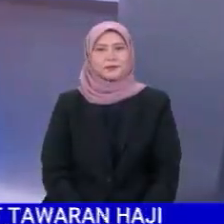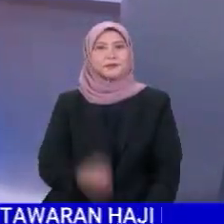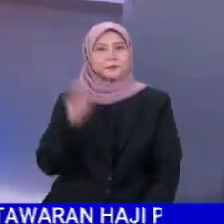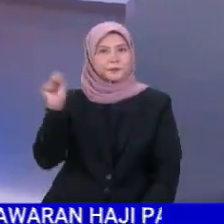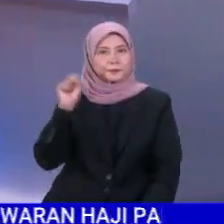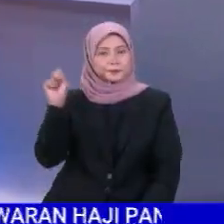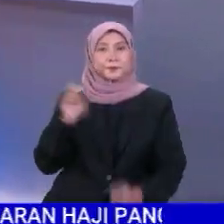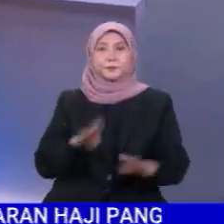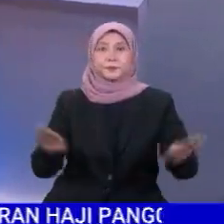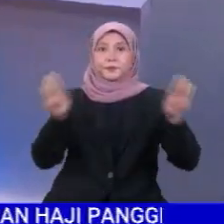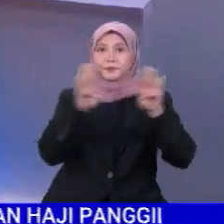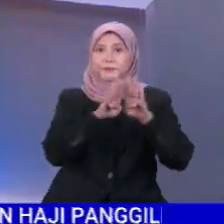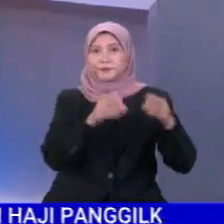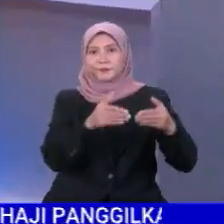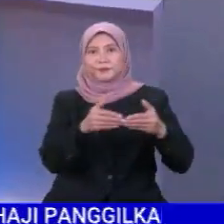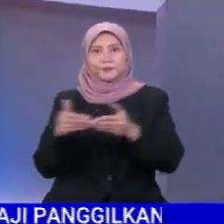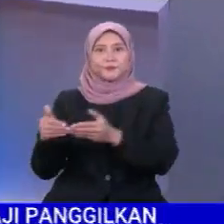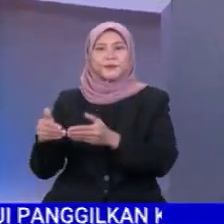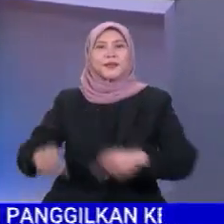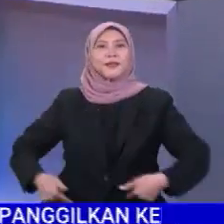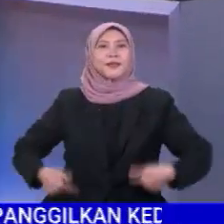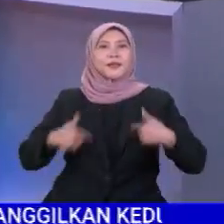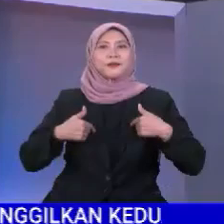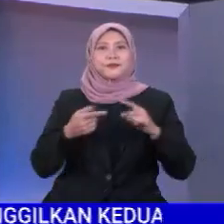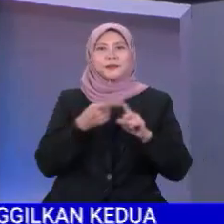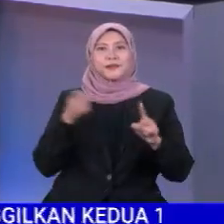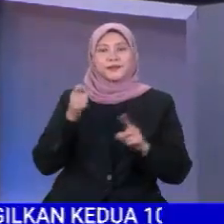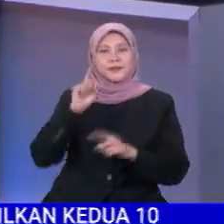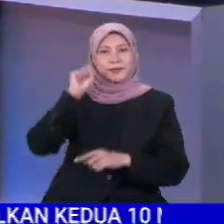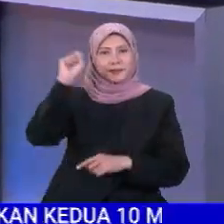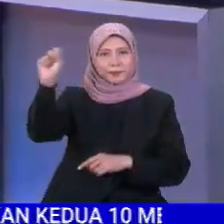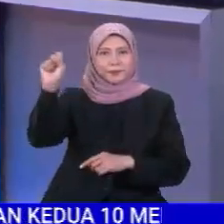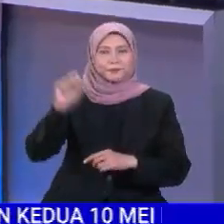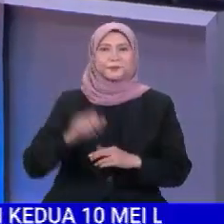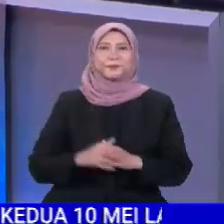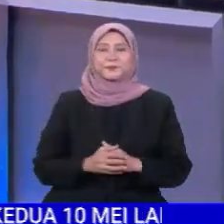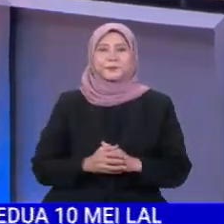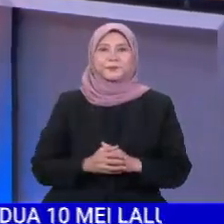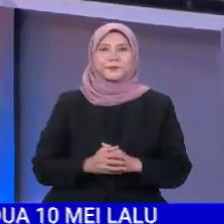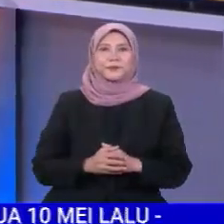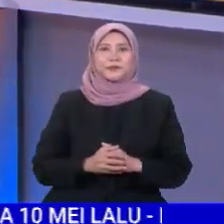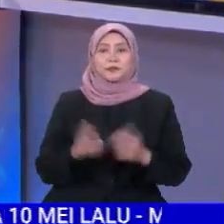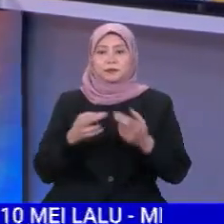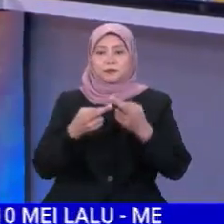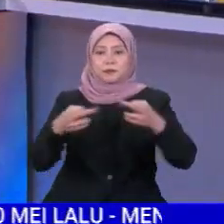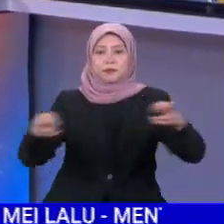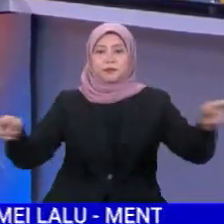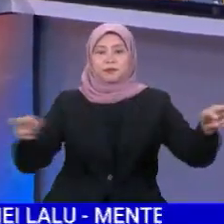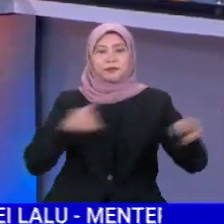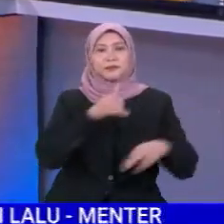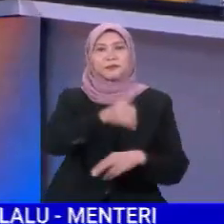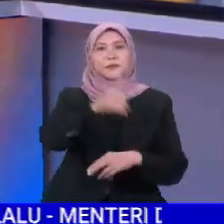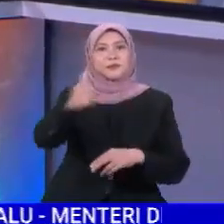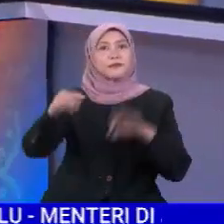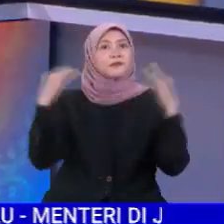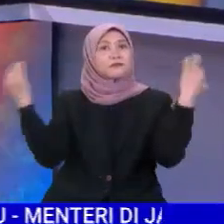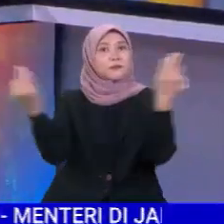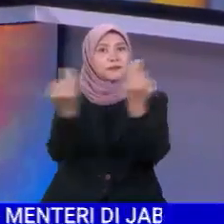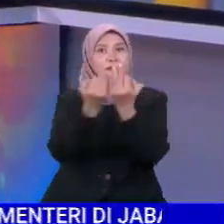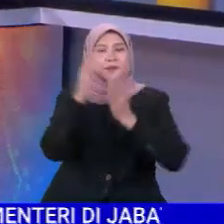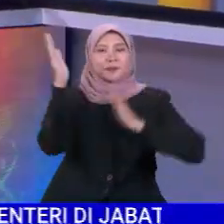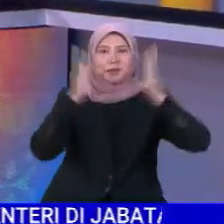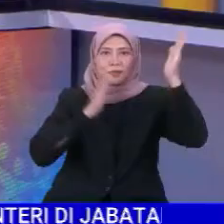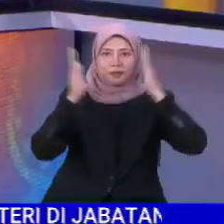Saudara, berita wilayah diteruskan dengan lintas langsung dari negeri di bawah bayu. Ia berkenaan sekitar pelancaran jelajah aspirasi keluarga